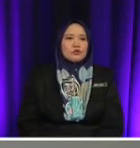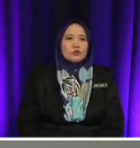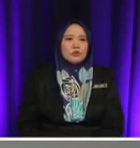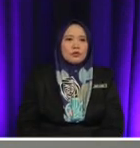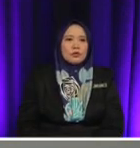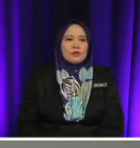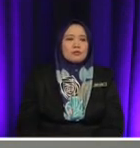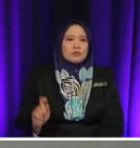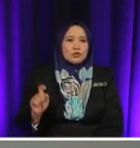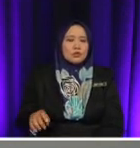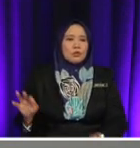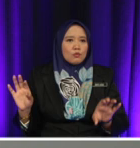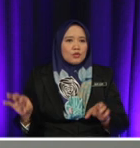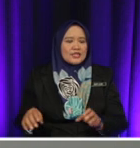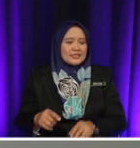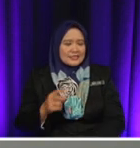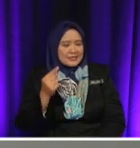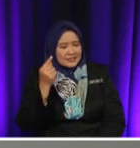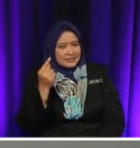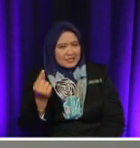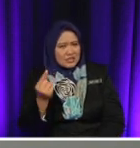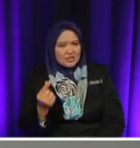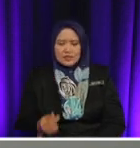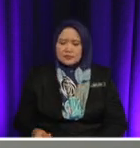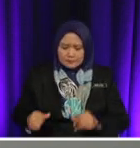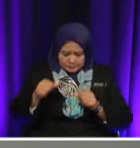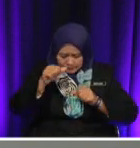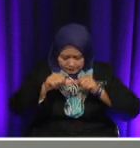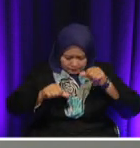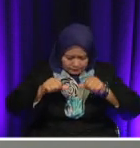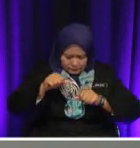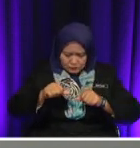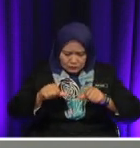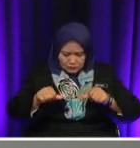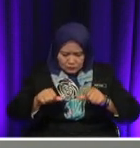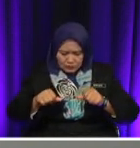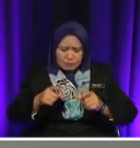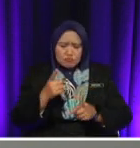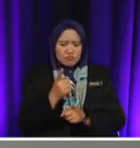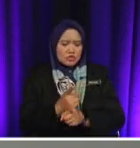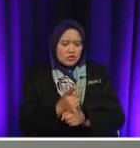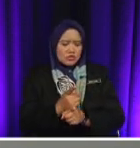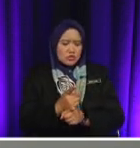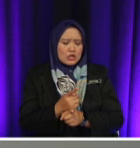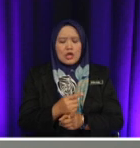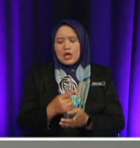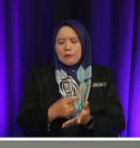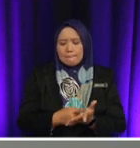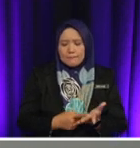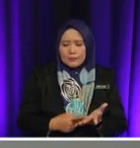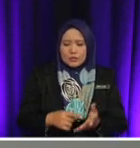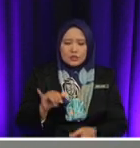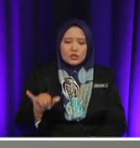sedikit analisa untuk jawapan kita walaupun kita dah jawab kita Tengok balik Betul tak mengikut julat yang nombor yang diberikan sebab